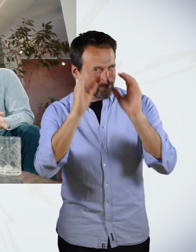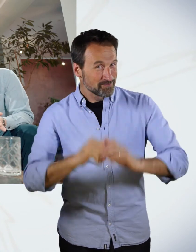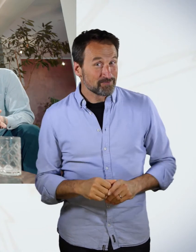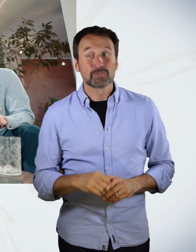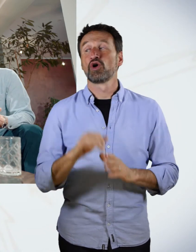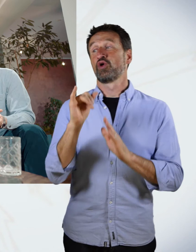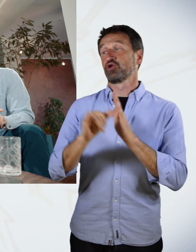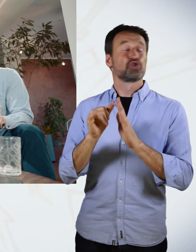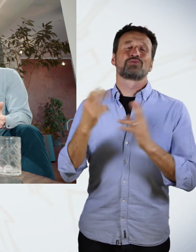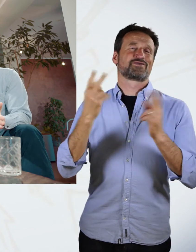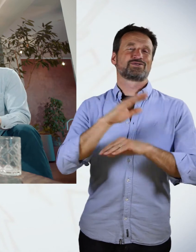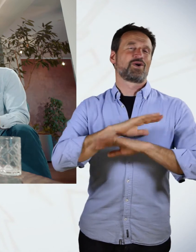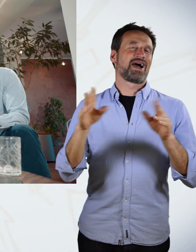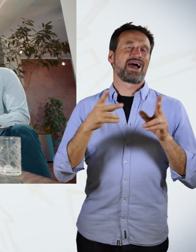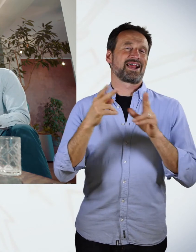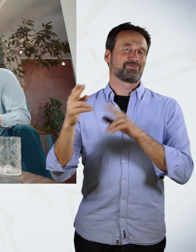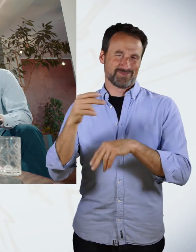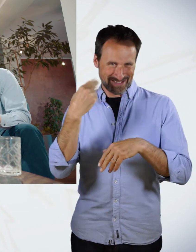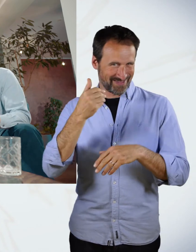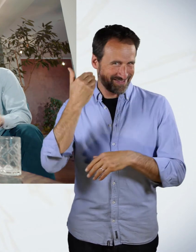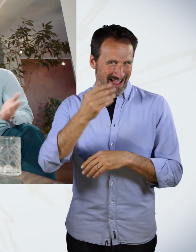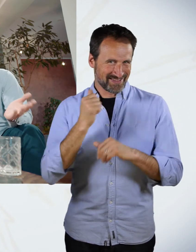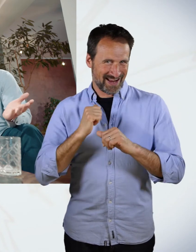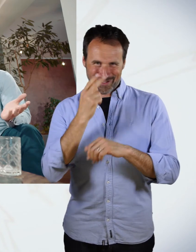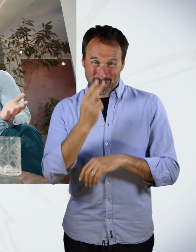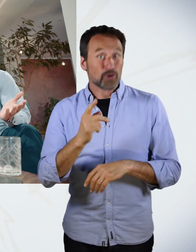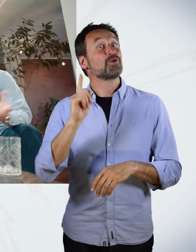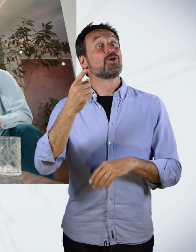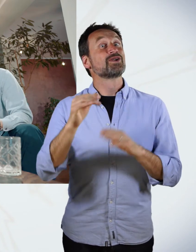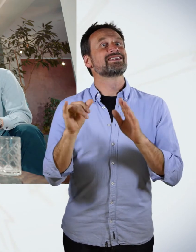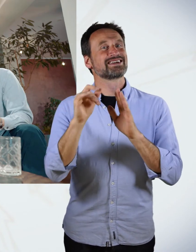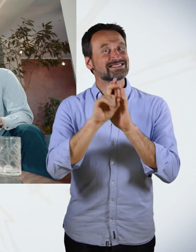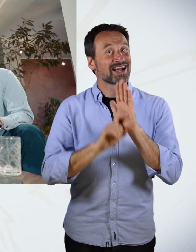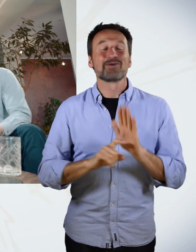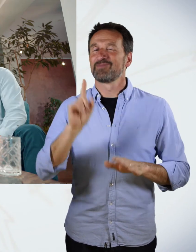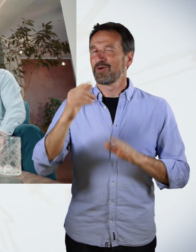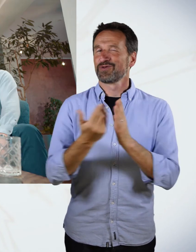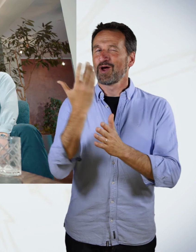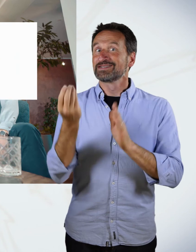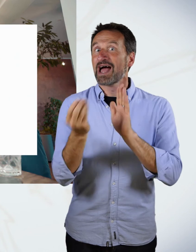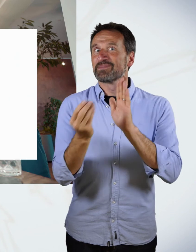zum nachträglich schauen und auf Instagram immer wieder die neuesten Updates. Danke fürs Zuschauen. Bis zum nächsten Mal.